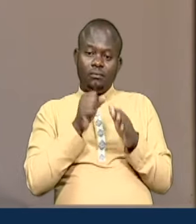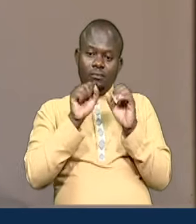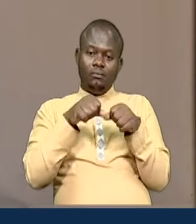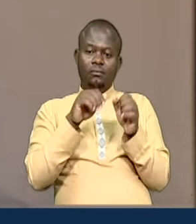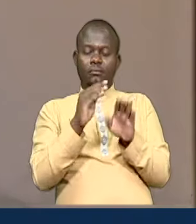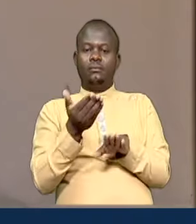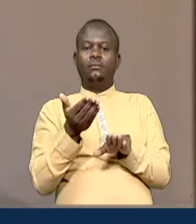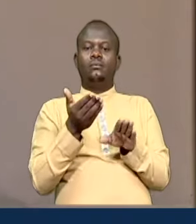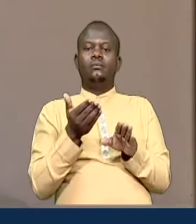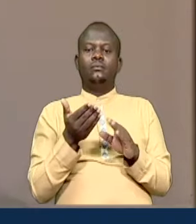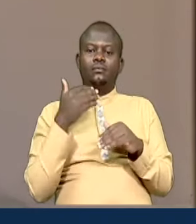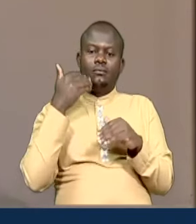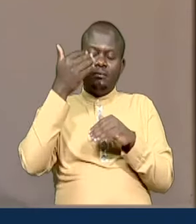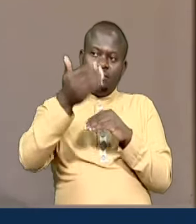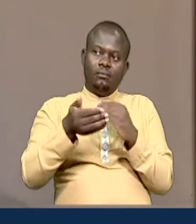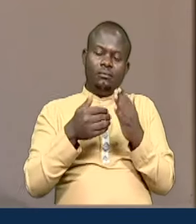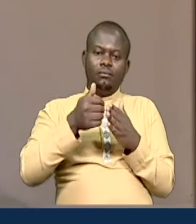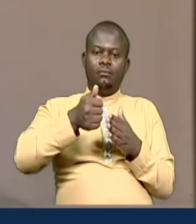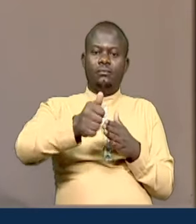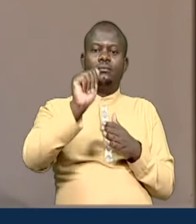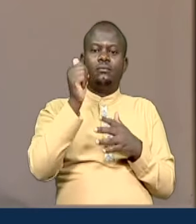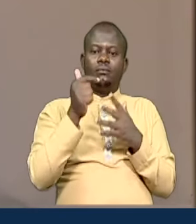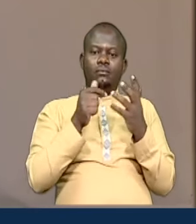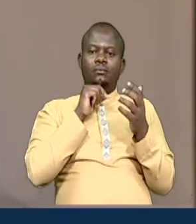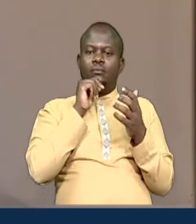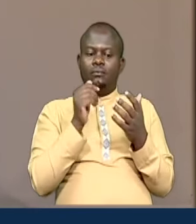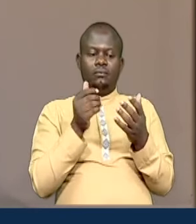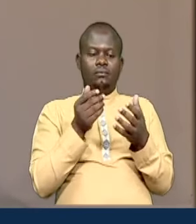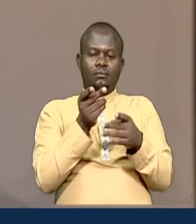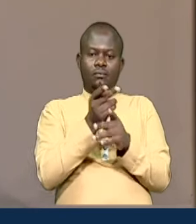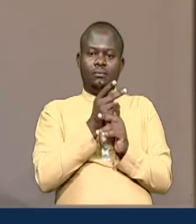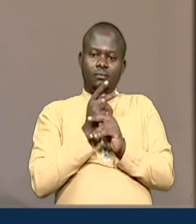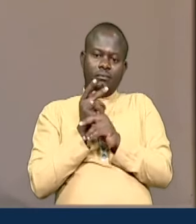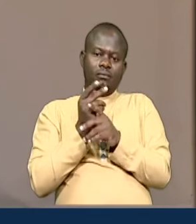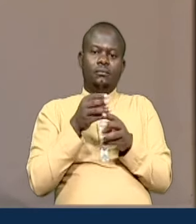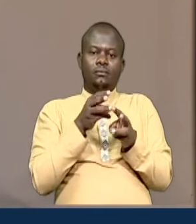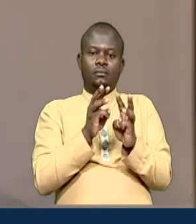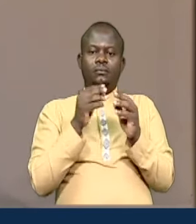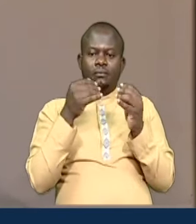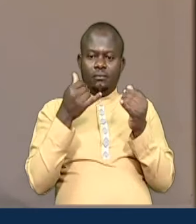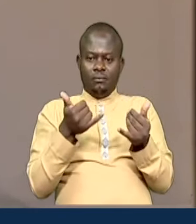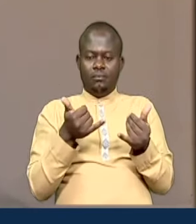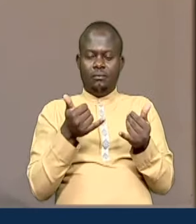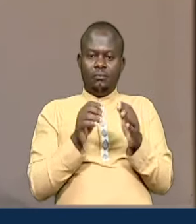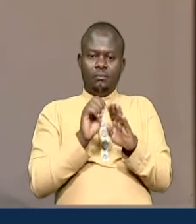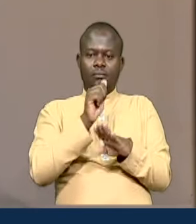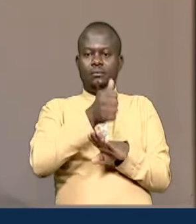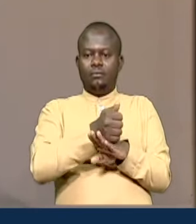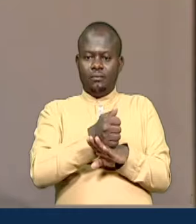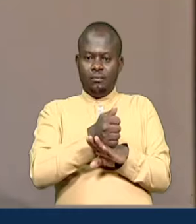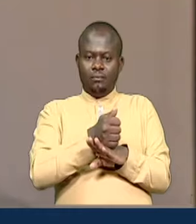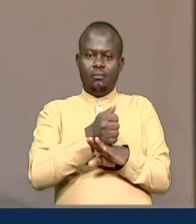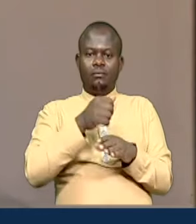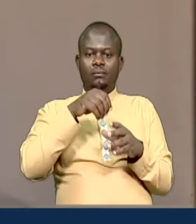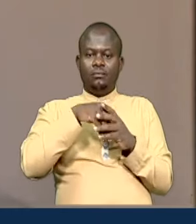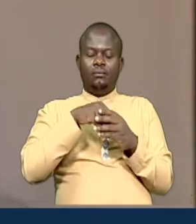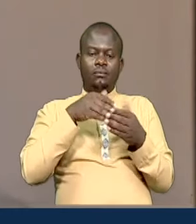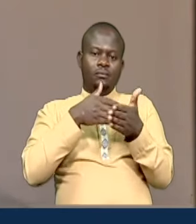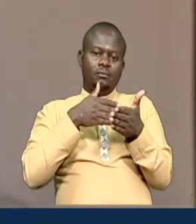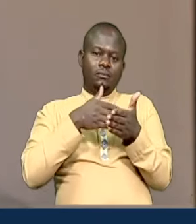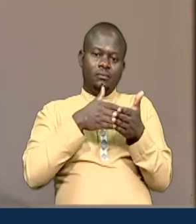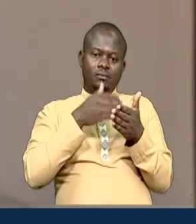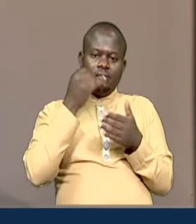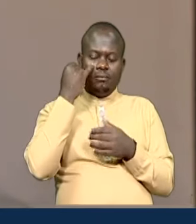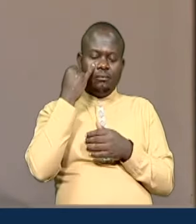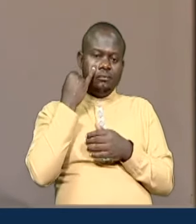ashobora gusaza. Aho ngaho rero ni ikintu rwose batitayeho, ku buryo ubu ngubu byadushyize mu mbogamizi ikomeye